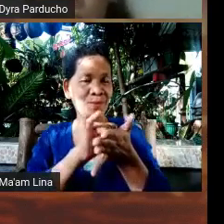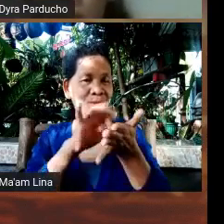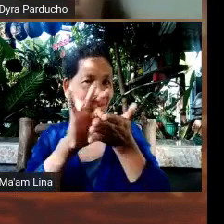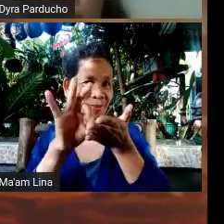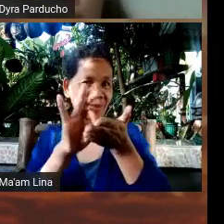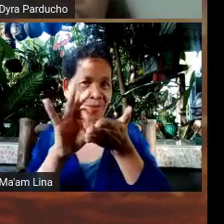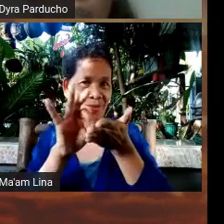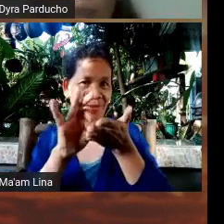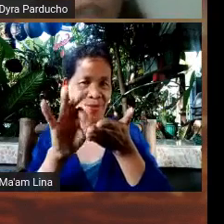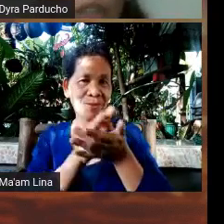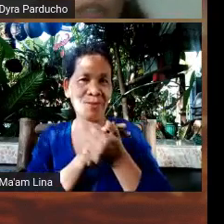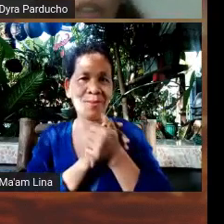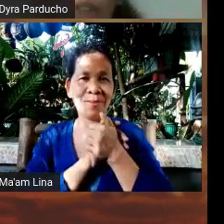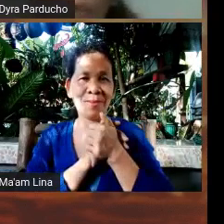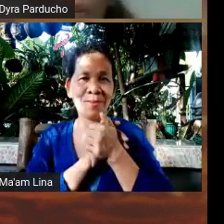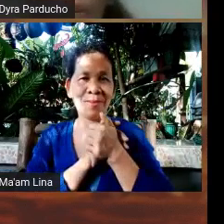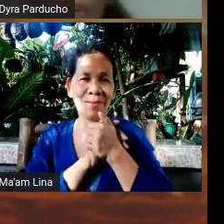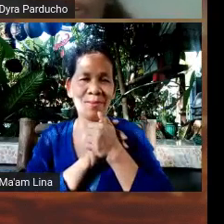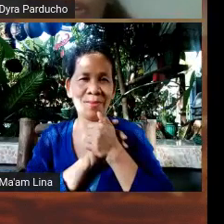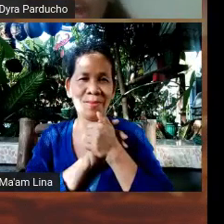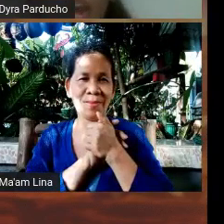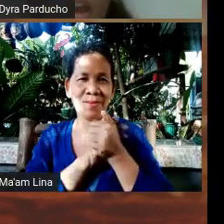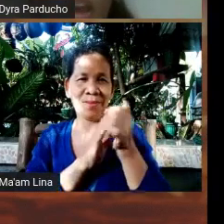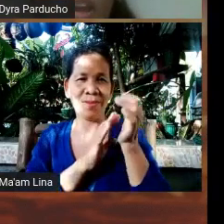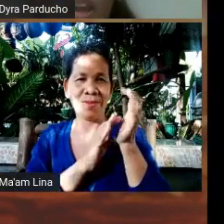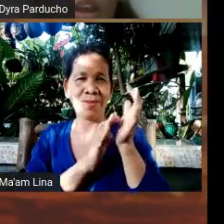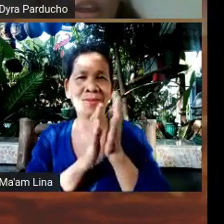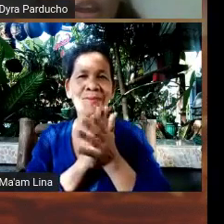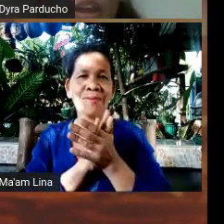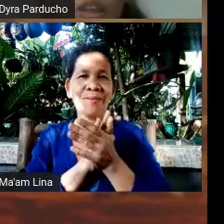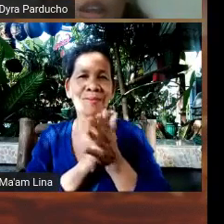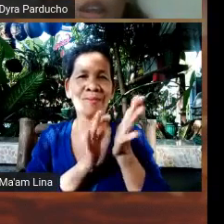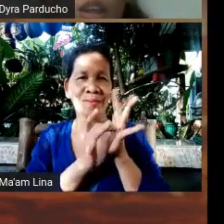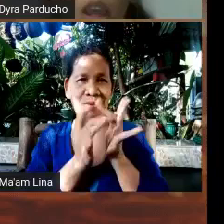So, ang Panginoon din pong